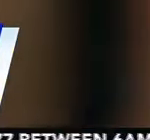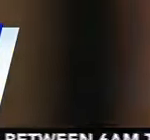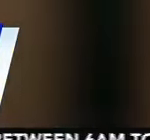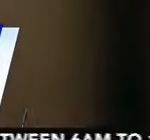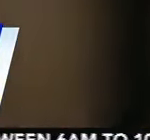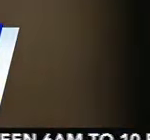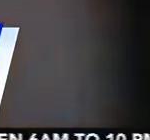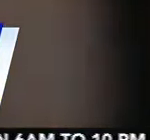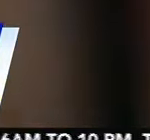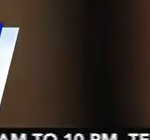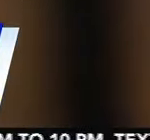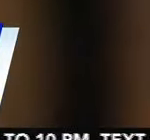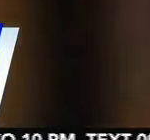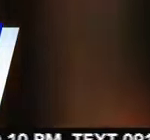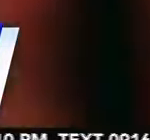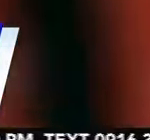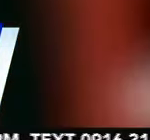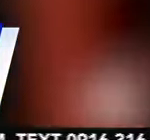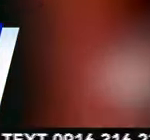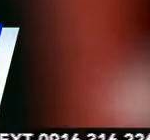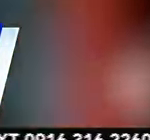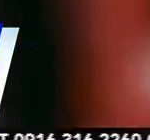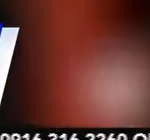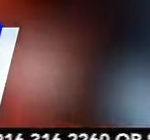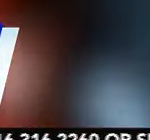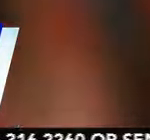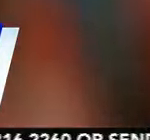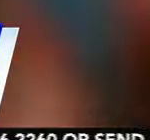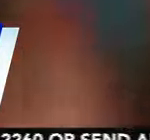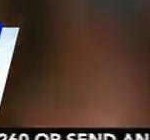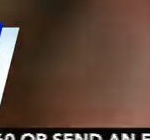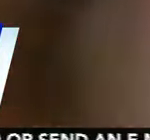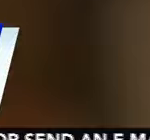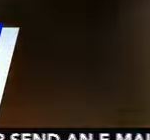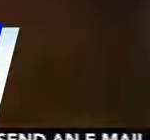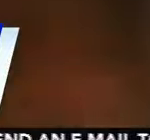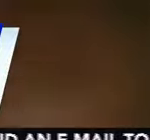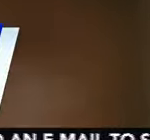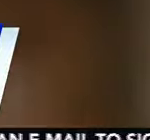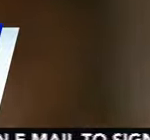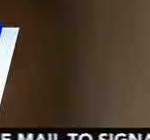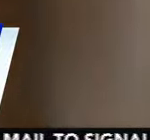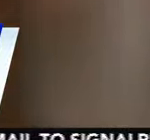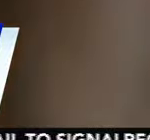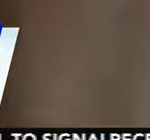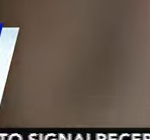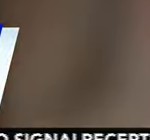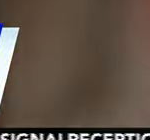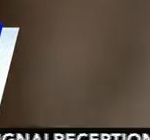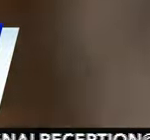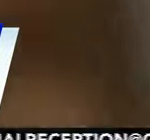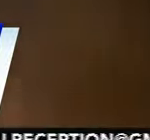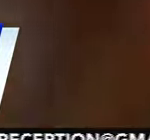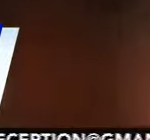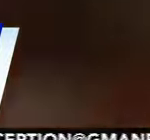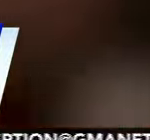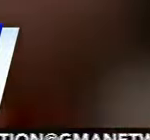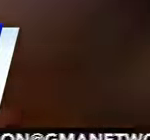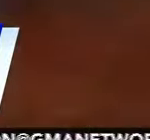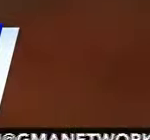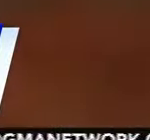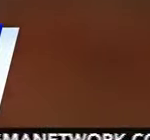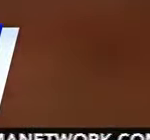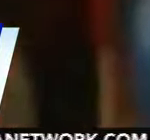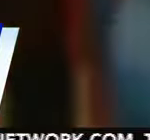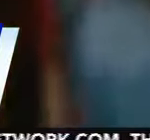Mabagal lang daw nung una ang jeep pero kalaunay kumarurot. Galing Calabanga ang jeep pero bago pa makarating